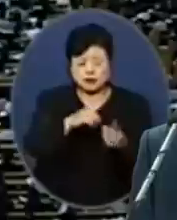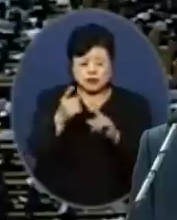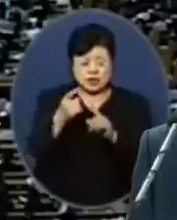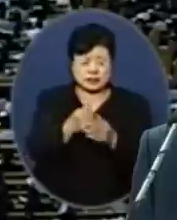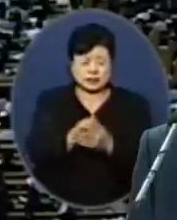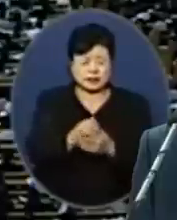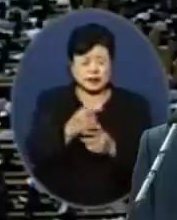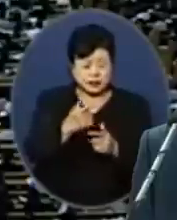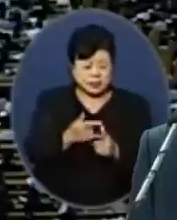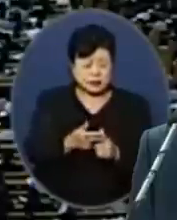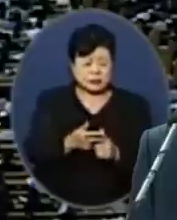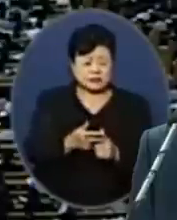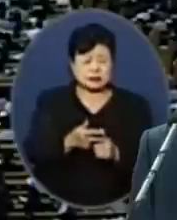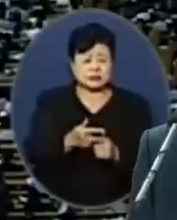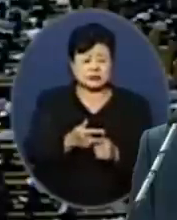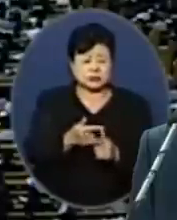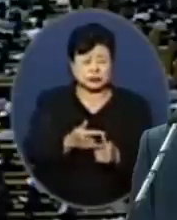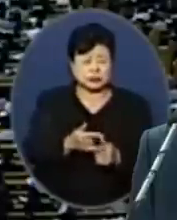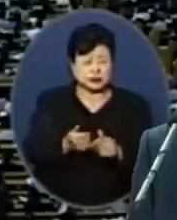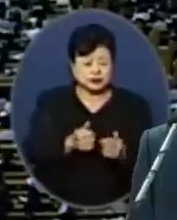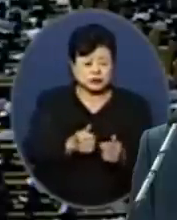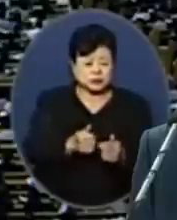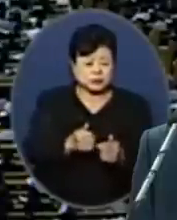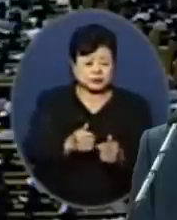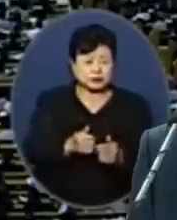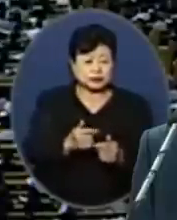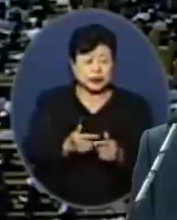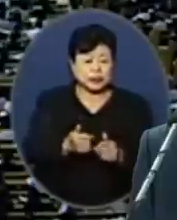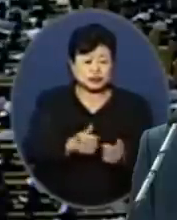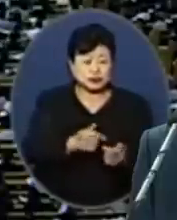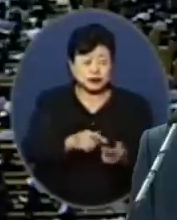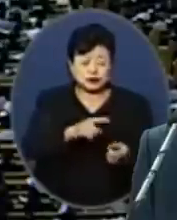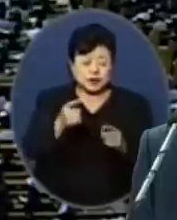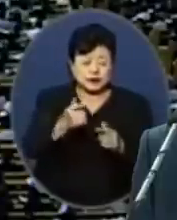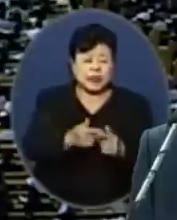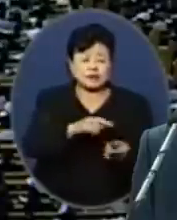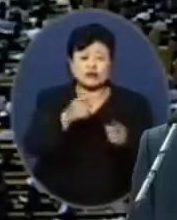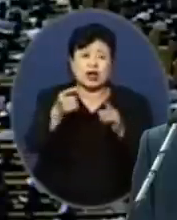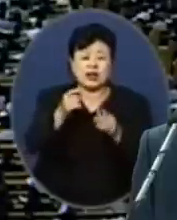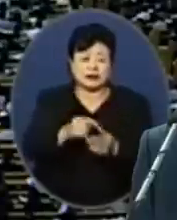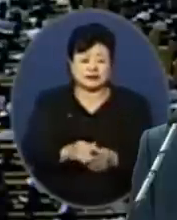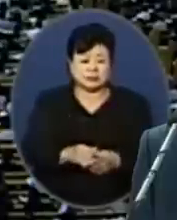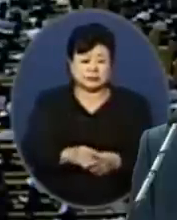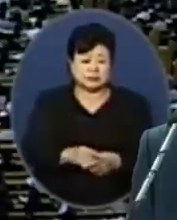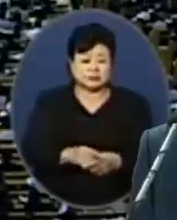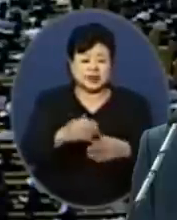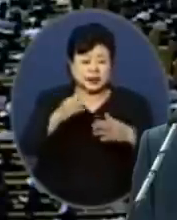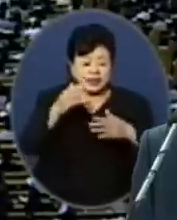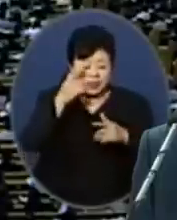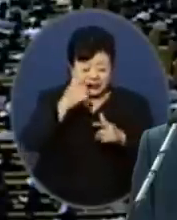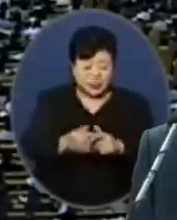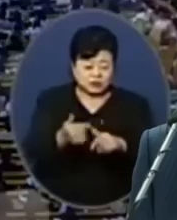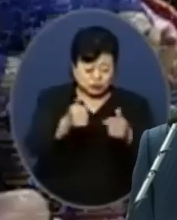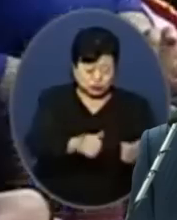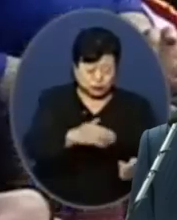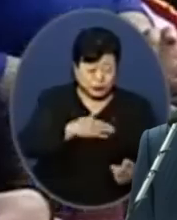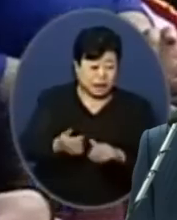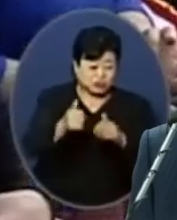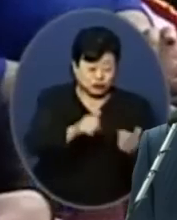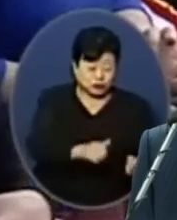부활하셨으므로 예수 죽음 내 죽음 예수 부활 내 부활인 것입니다. 한번 따라 말씀하시죠. 예수 죽음 내 죽음